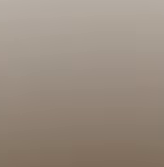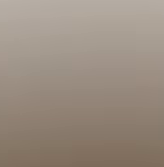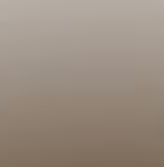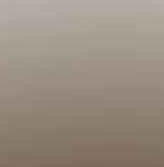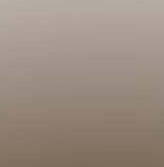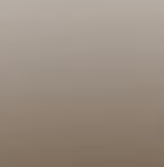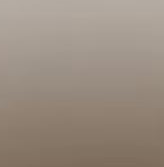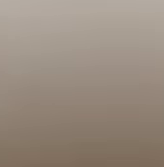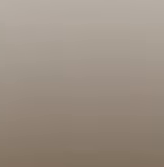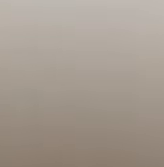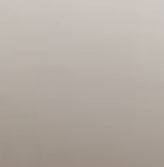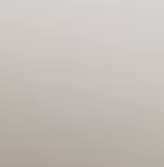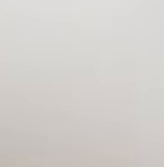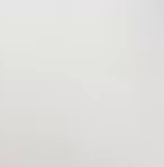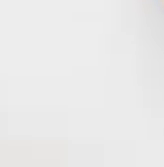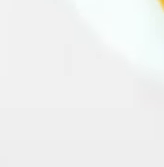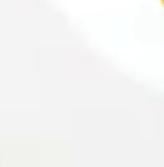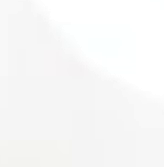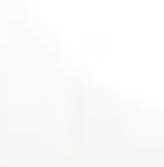unliray.